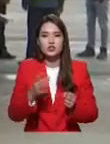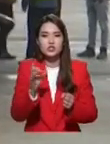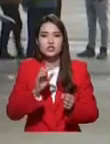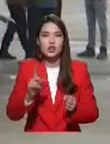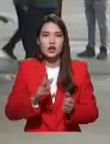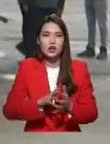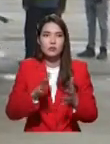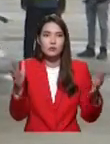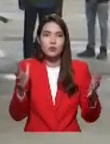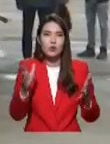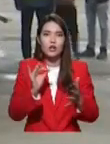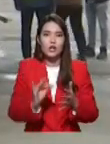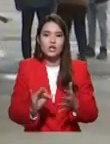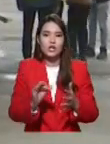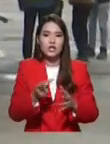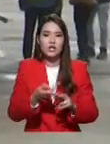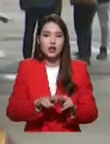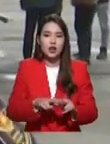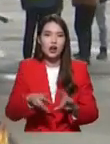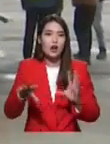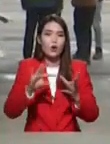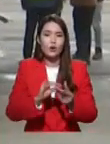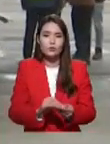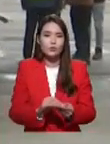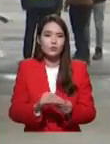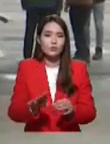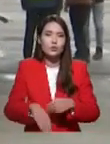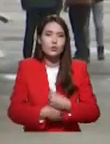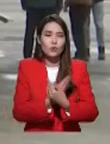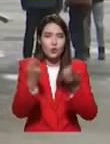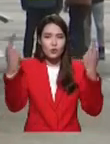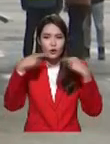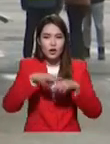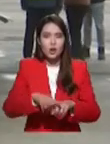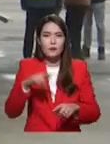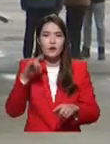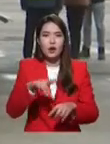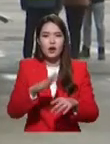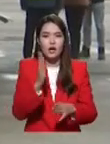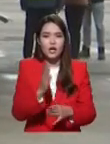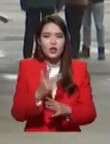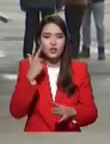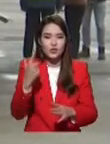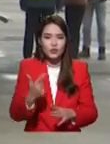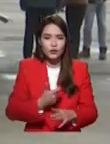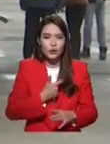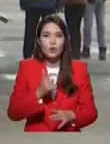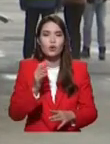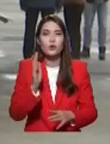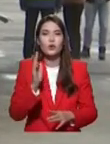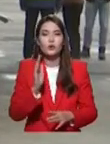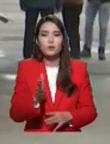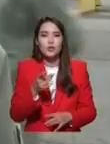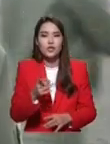заявленная. Дальность полета с полными баками 1300 литров килограмм будет около